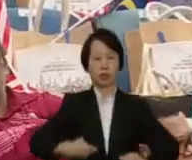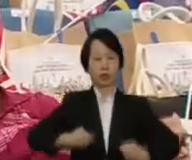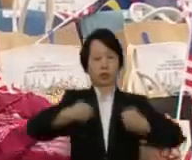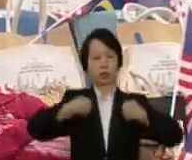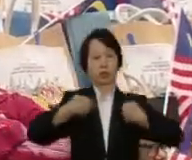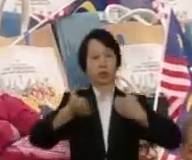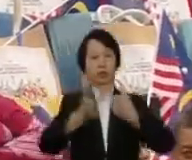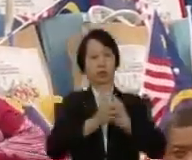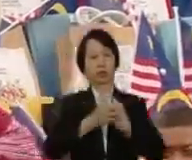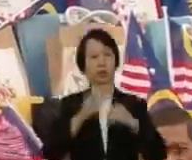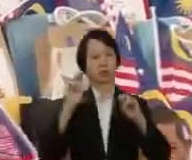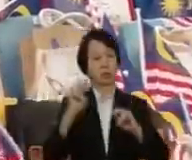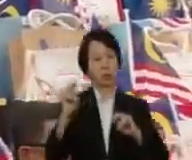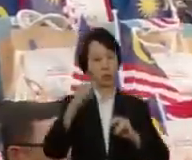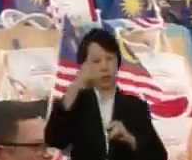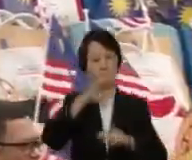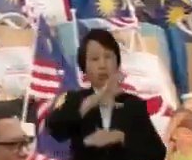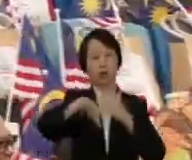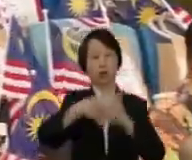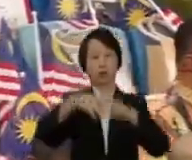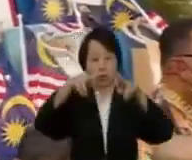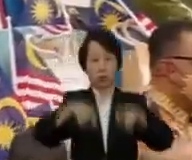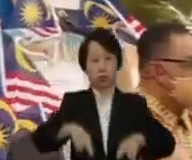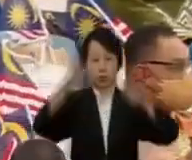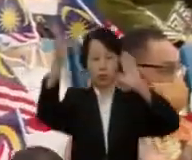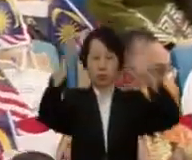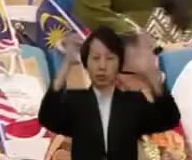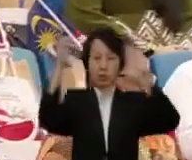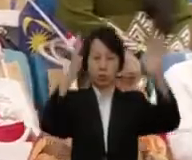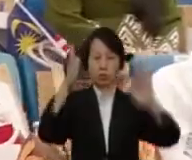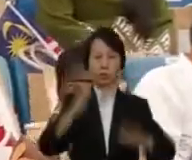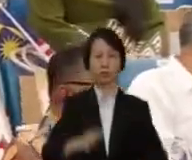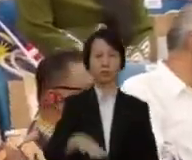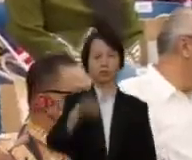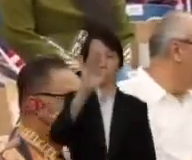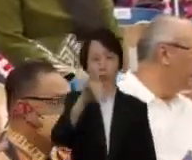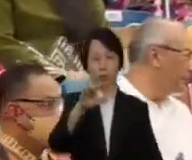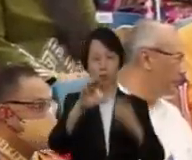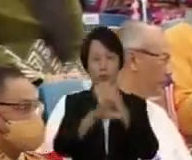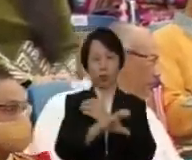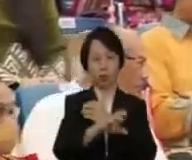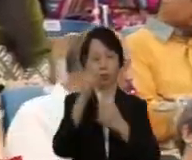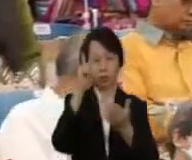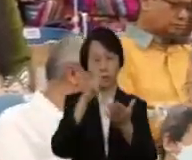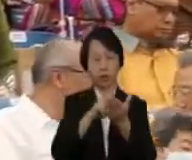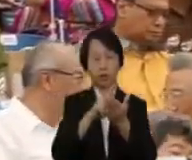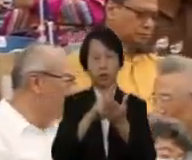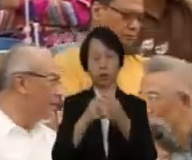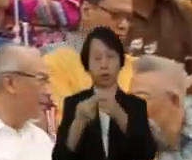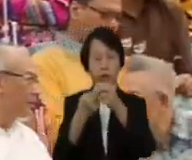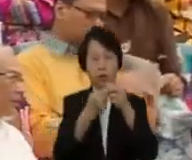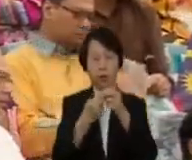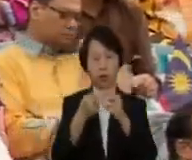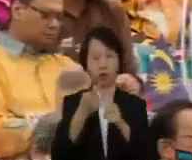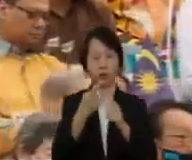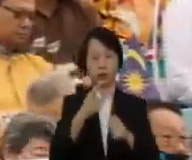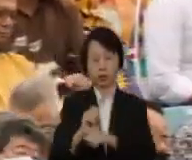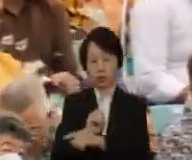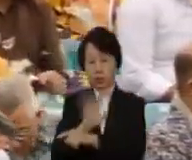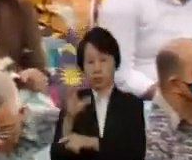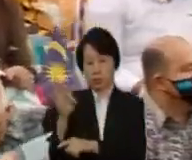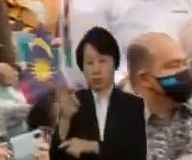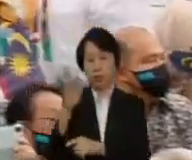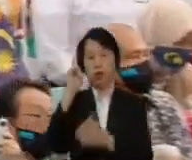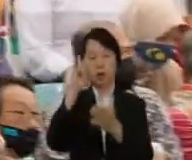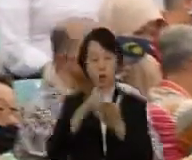kembali normal kepada seluruh rakyat Malaysia. Okay, dari cabaran kita mengenal erti penyatuan. Dari pandemik COVID-19